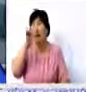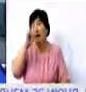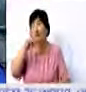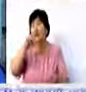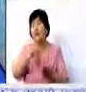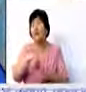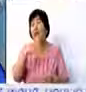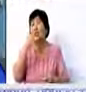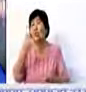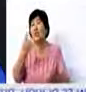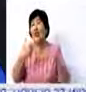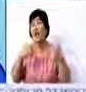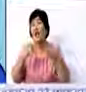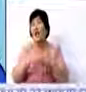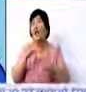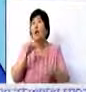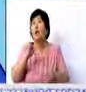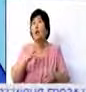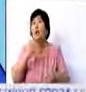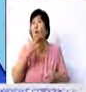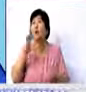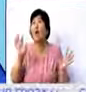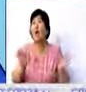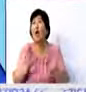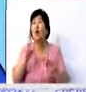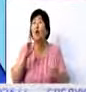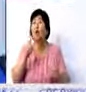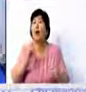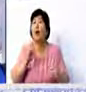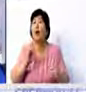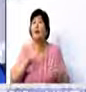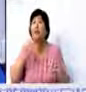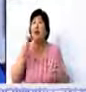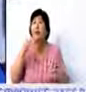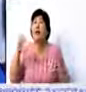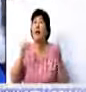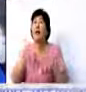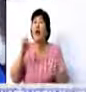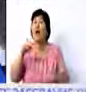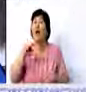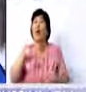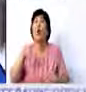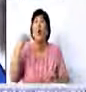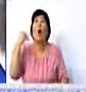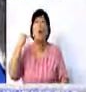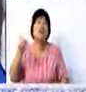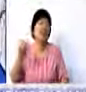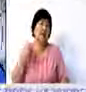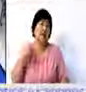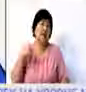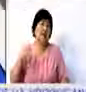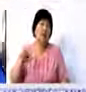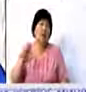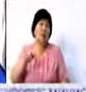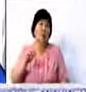представляли 4 коллектива камертон национальной консерватории мне курмангазы из алматы коллективы и so throw актобе и козла ординский опрой